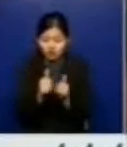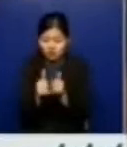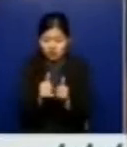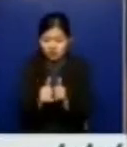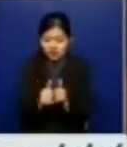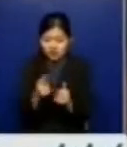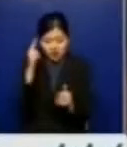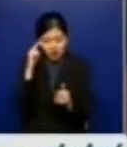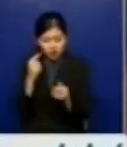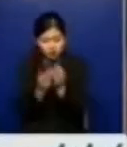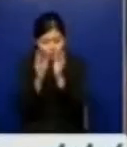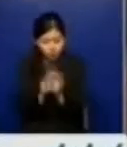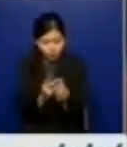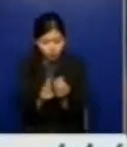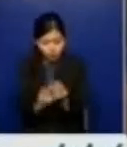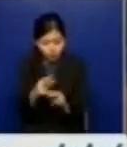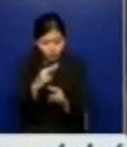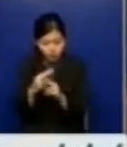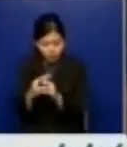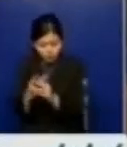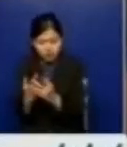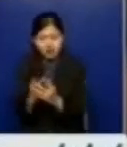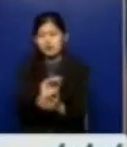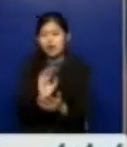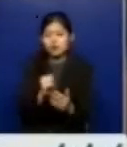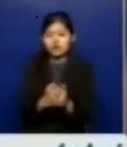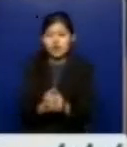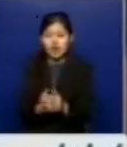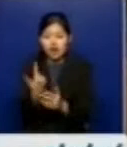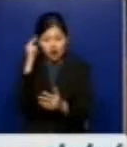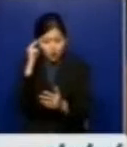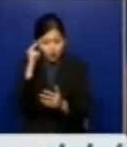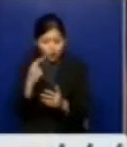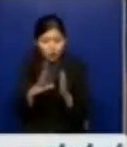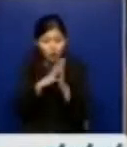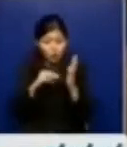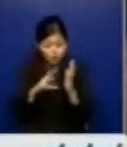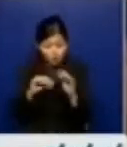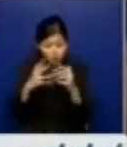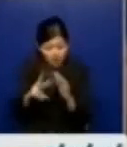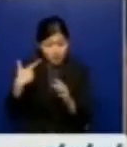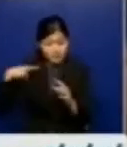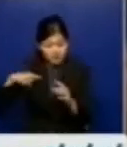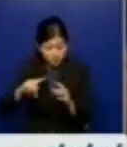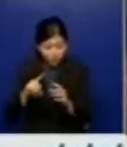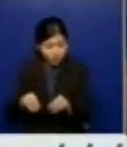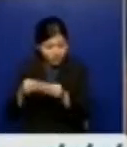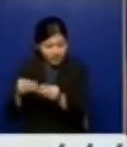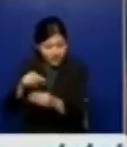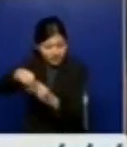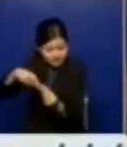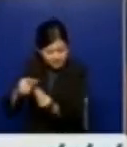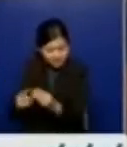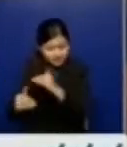เราไปดูว่าอบรมภาคเศรษฐกิจเนี่ยอบรมแล้วเราวัด KPI ที่การก่อให้เกิดรายได้จะดีกว่า